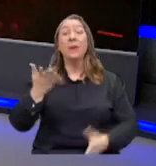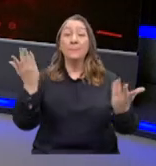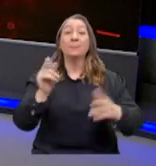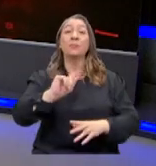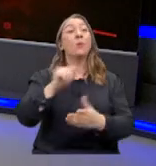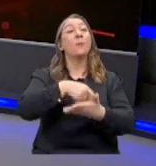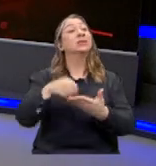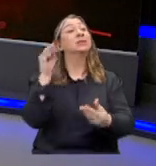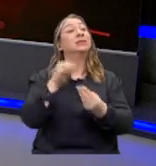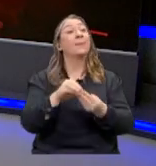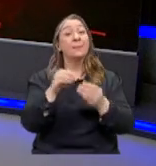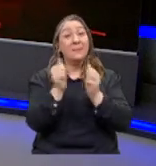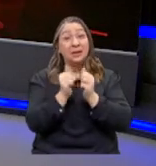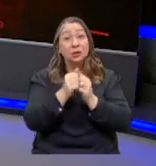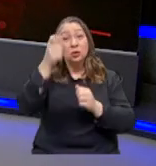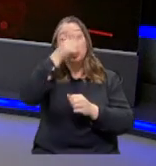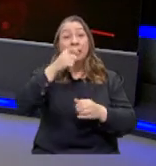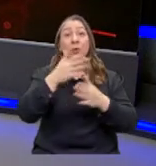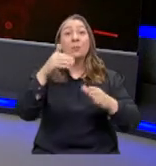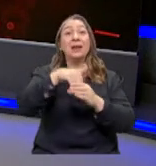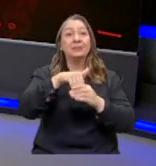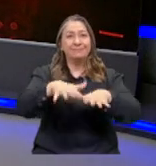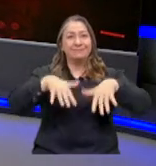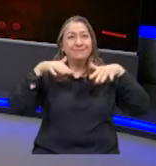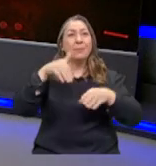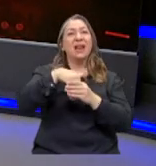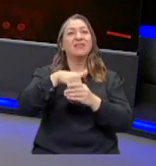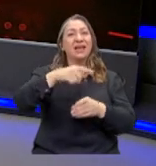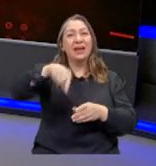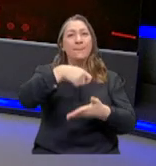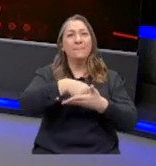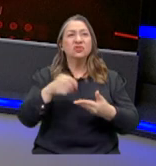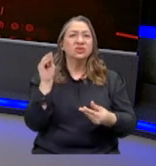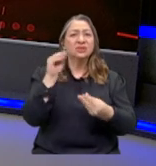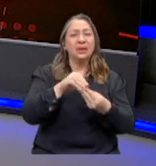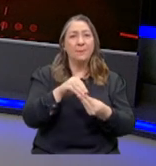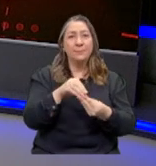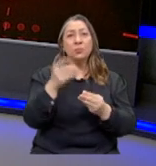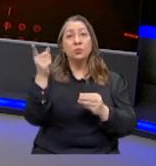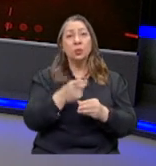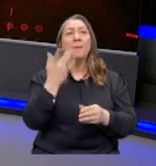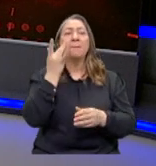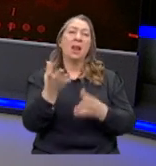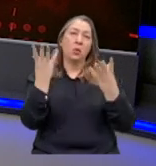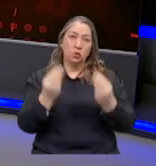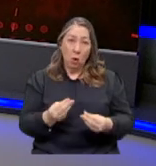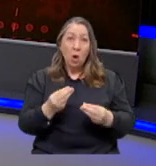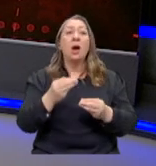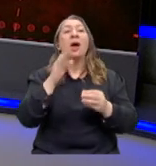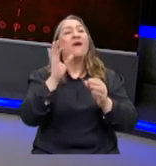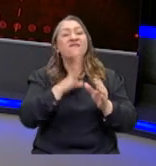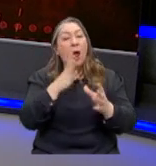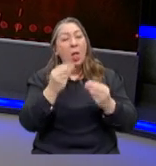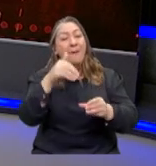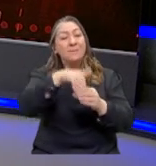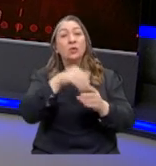memur maaşlarına yapılacak zamla birlikte Türkiye Büyük Millet Meclisi'ndeki milletvekili maaşlarına yapılacak zam oranı da belli oldu. Aktif